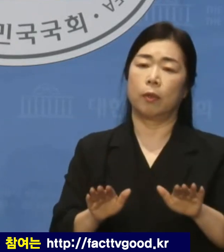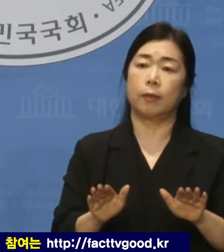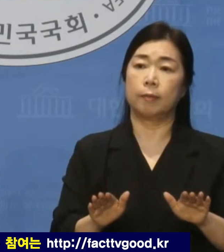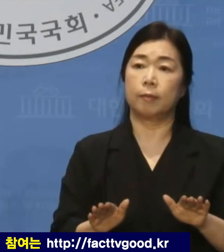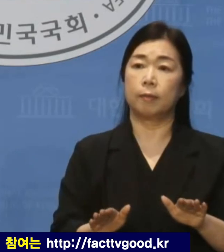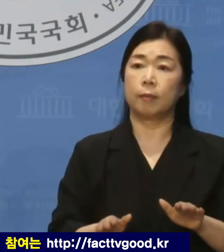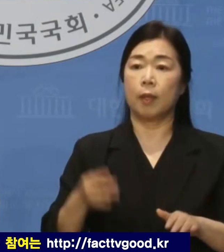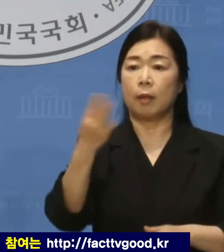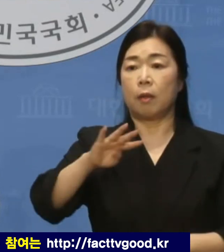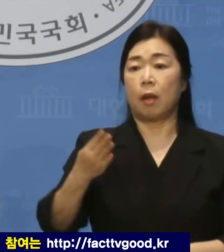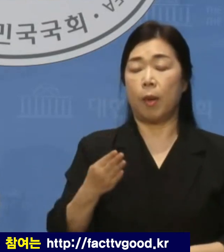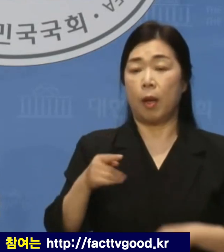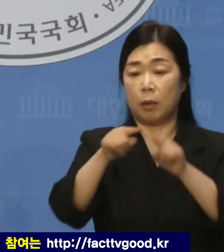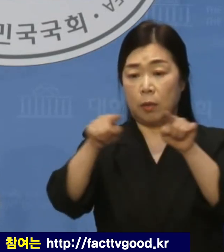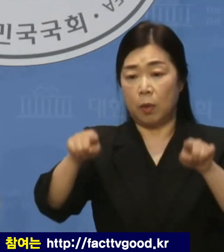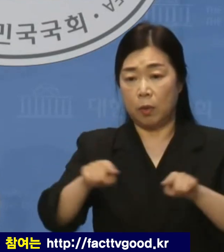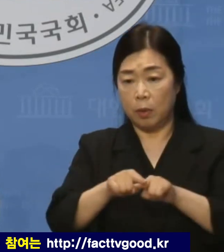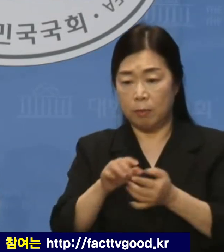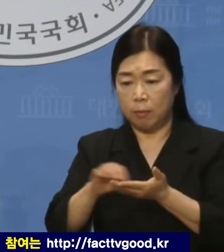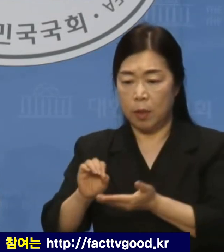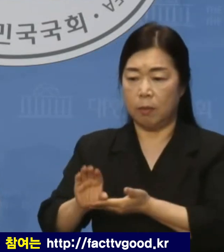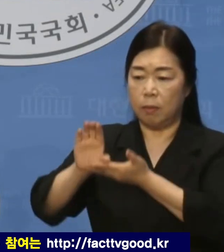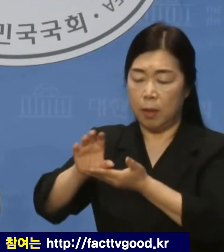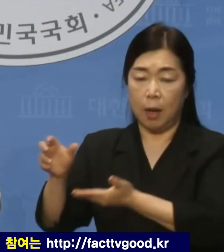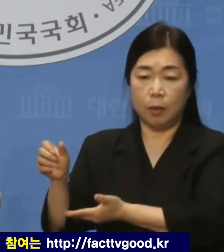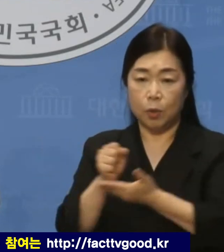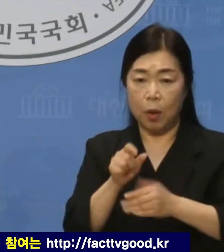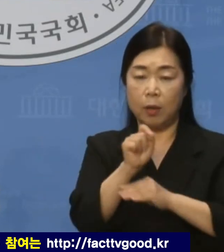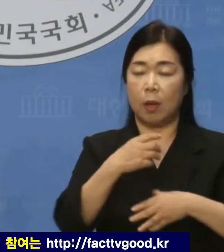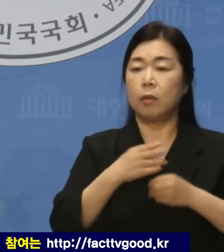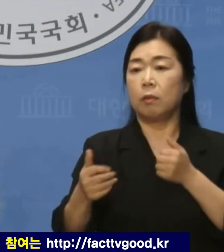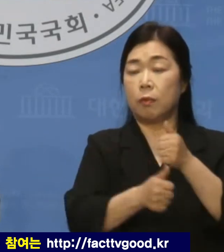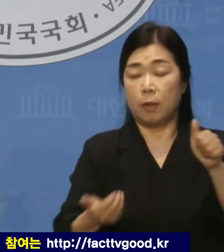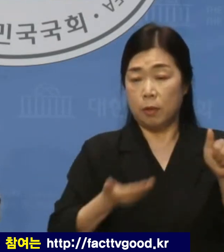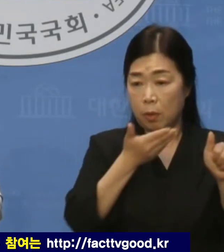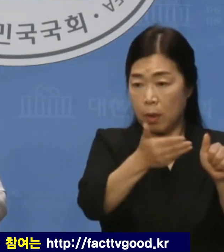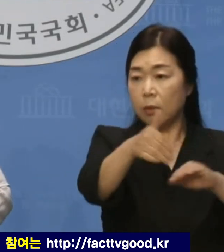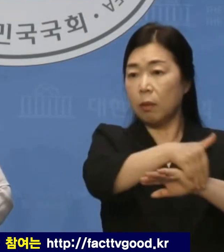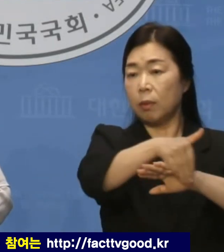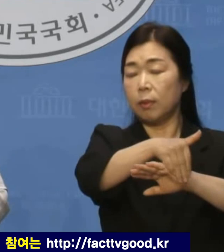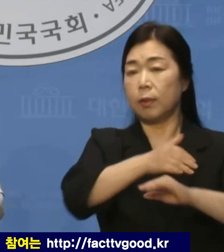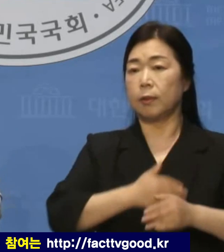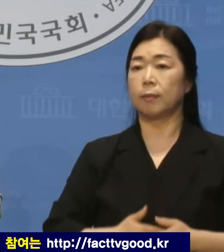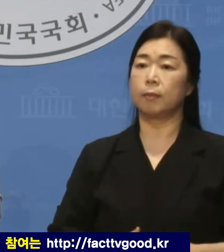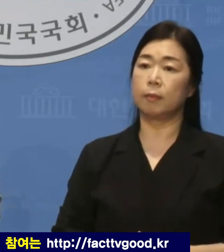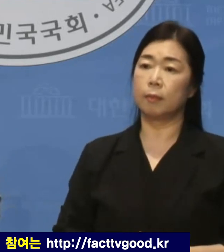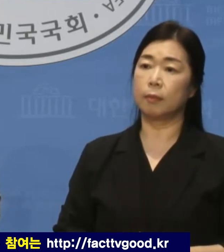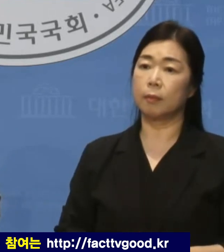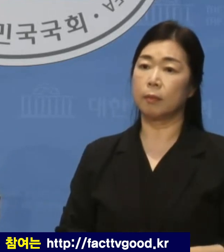오늘 4,400여 장의 엽서를 행안위원들한테 전달을 할 예정이라고 합니다.